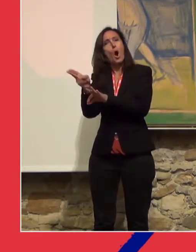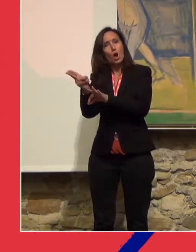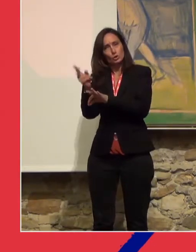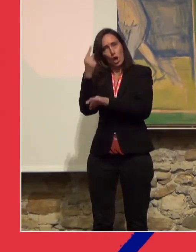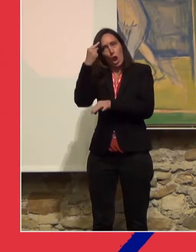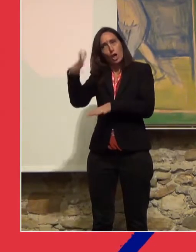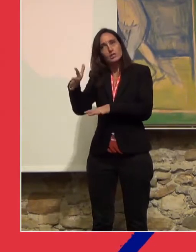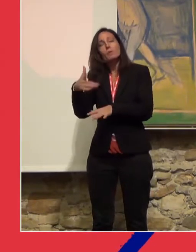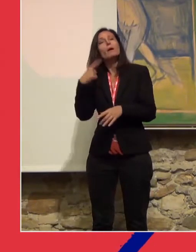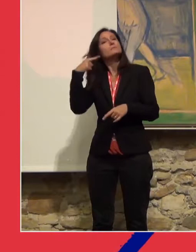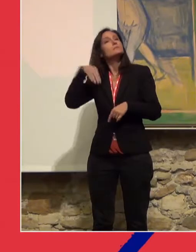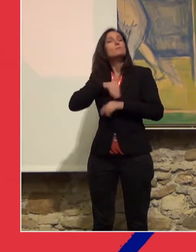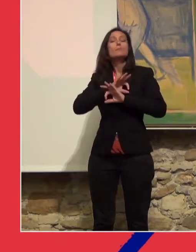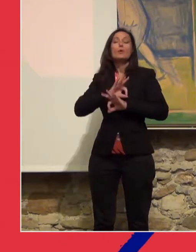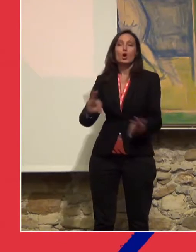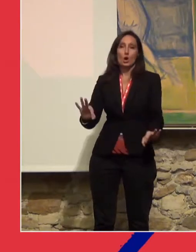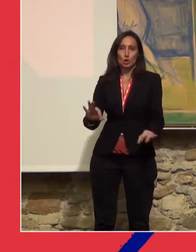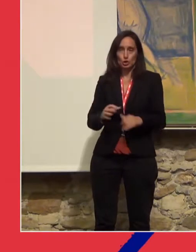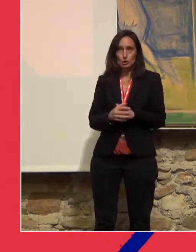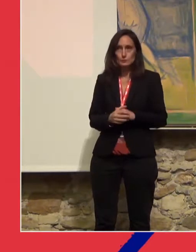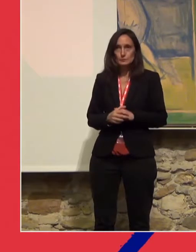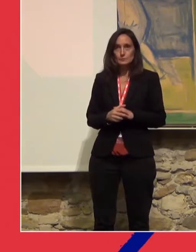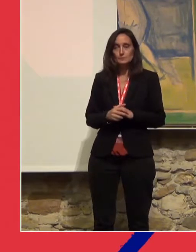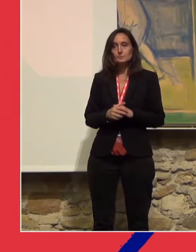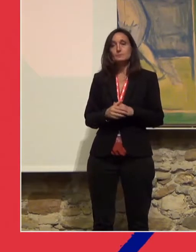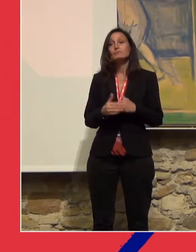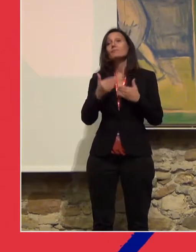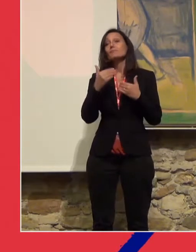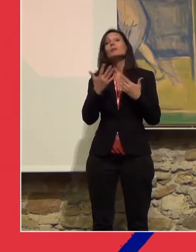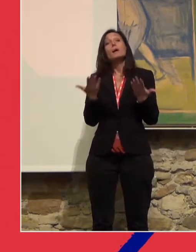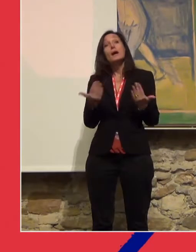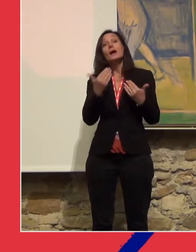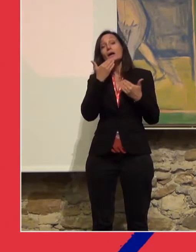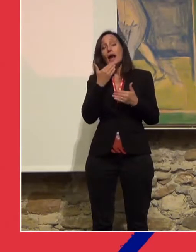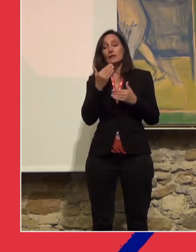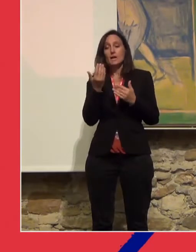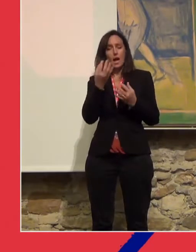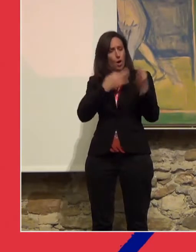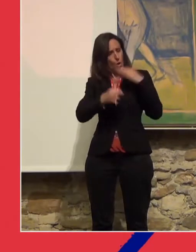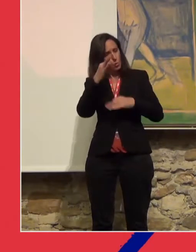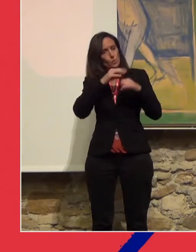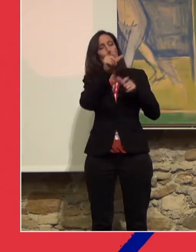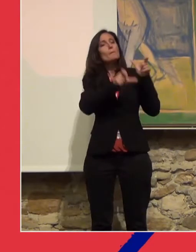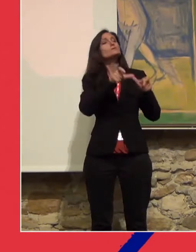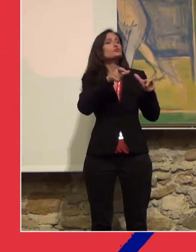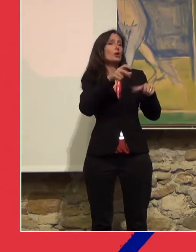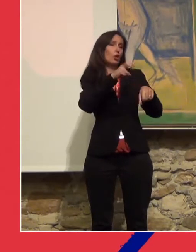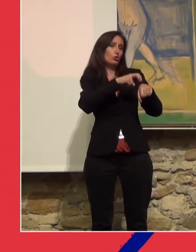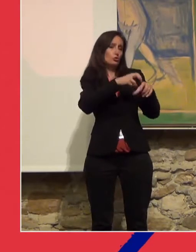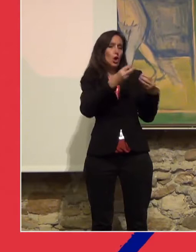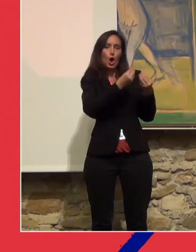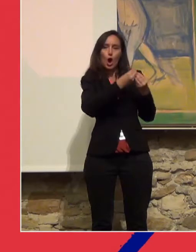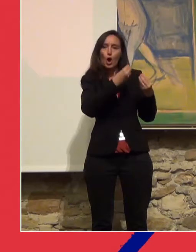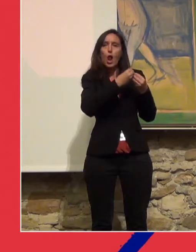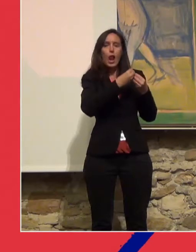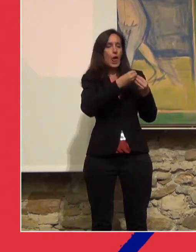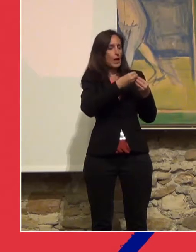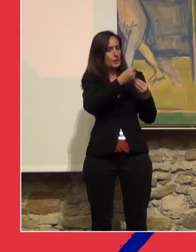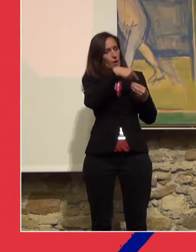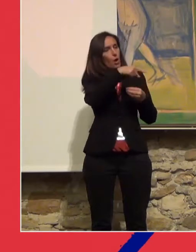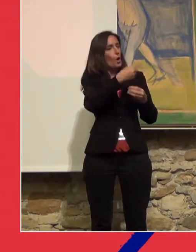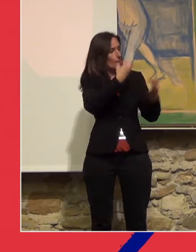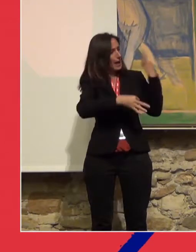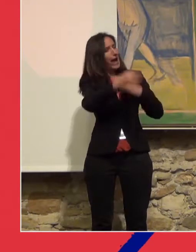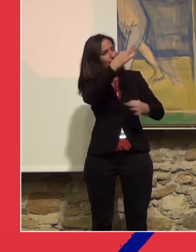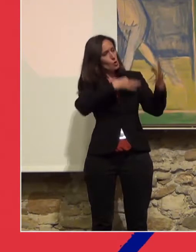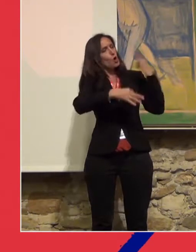Grazie alle cure e alla scienza e all'umanità dei miei colleghi, ho accettato un po' a fatica di rispondere all'intervista